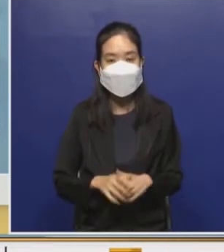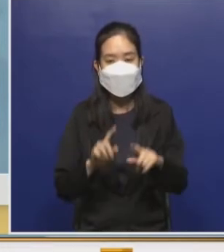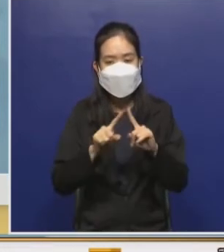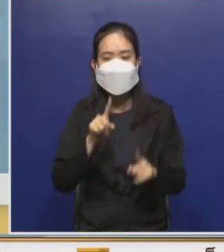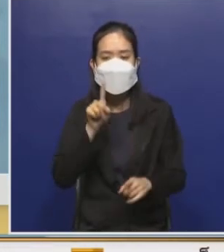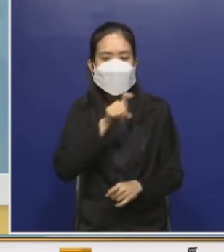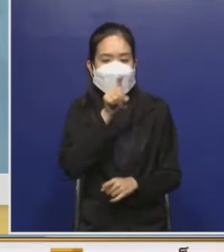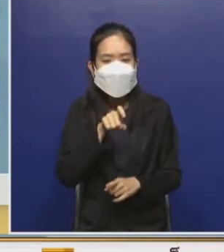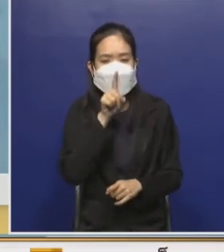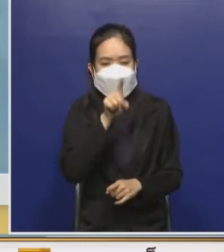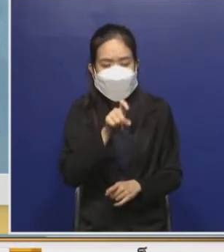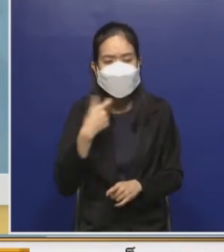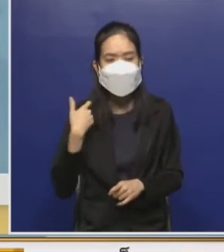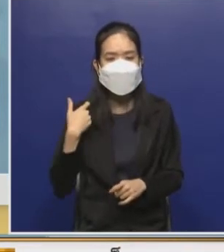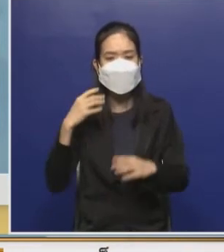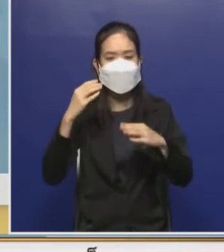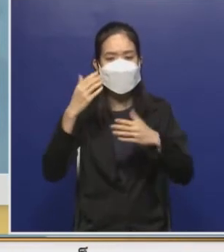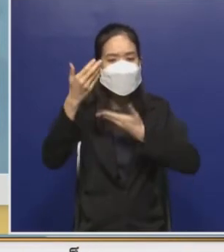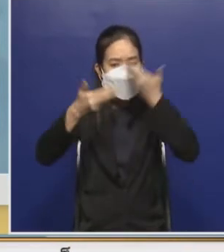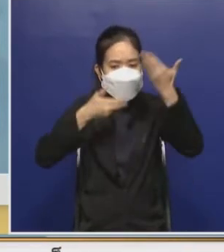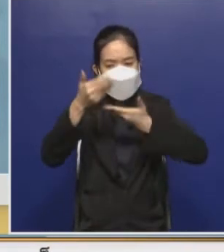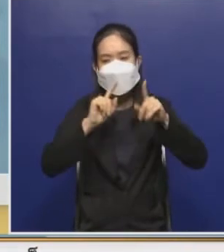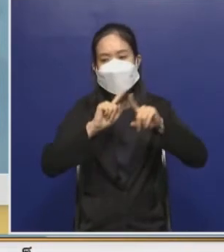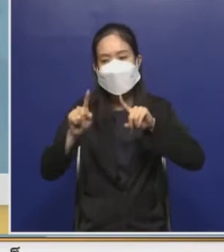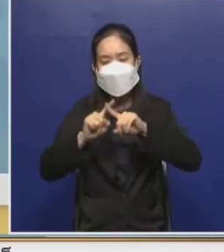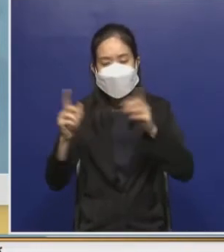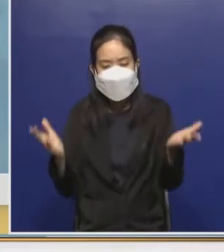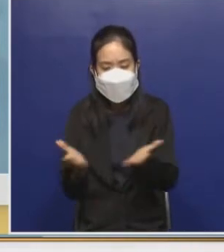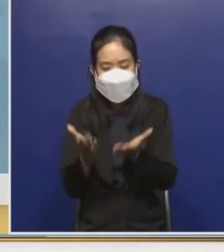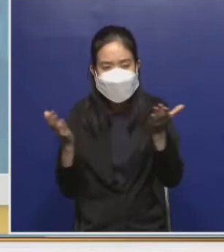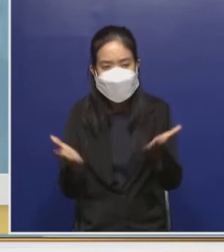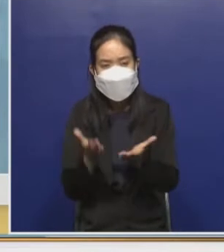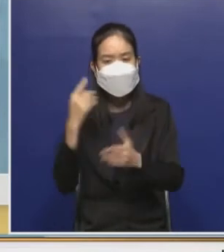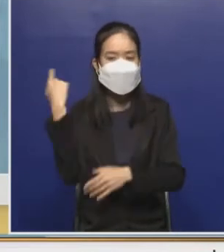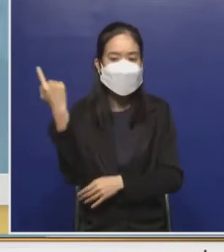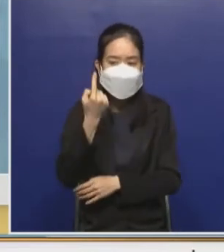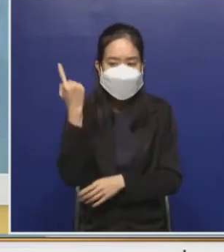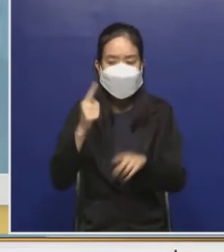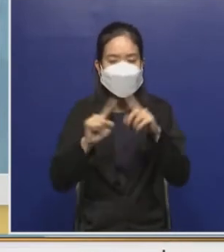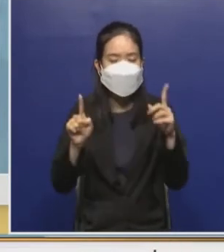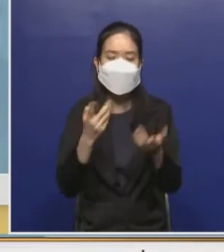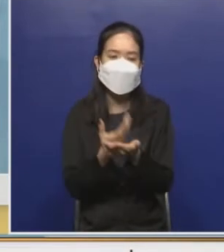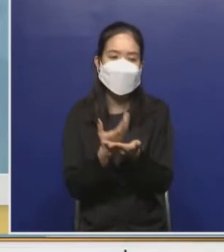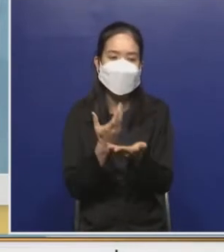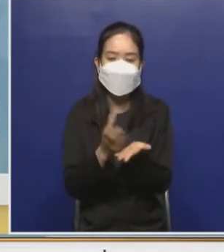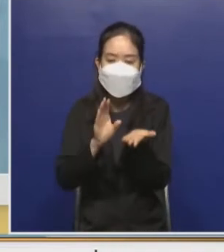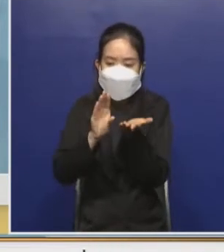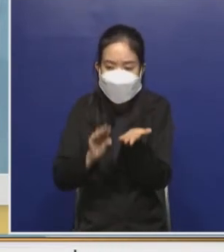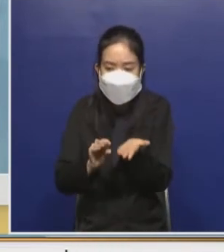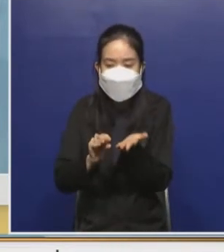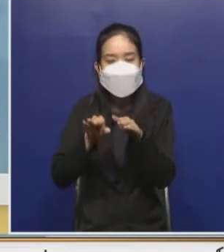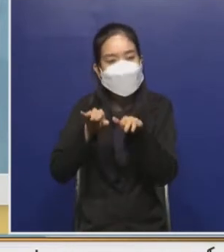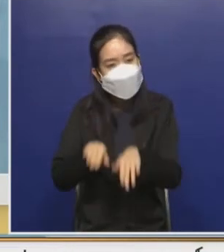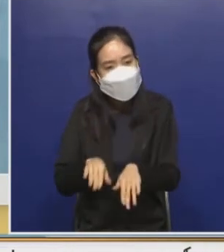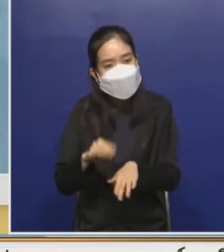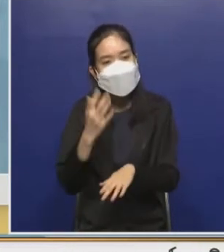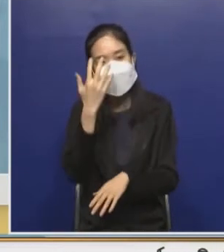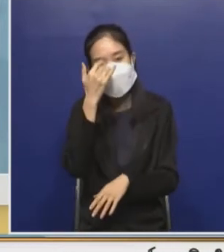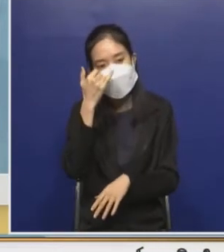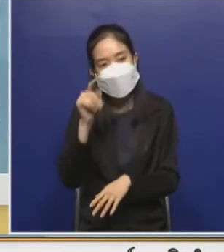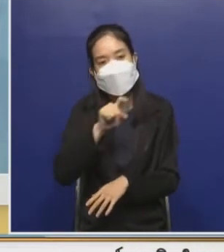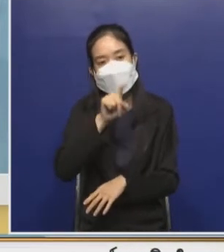เพิมขึ้ จากกจกรมเหล่านี้เลยและในปี 1965 กระสวงต้เทวและกีลา จะมงประมาณถึง